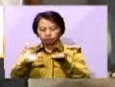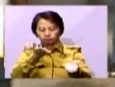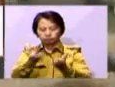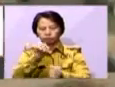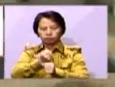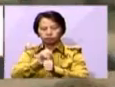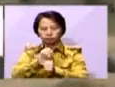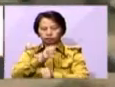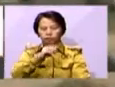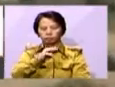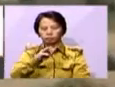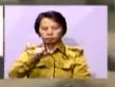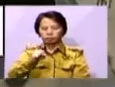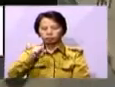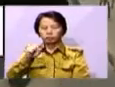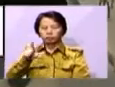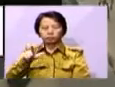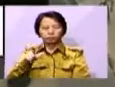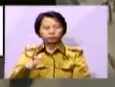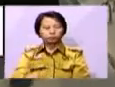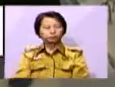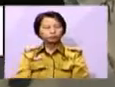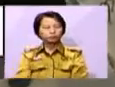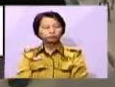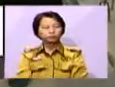operasi MMMSL kali ini.